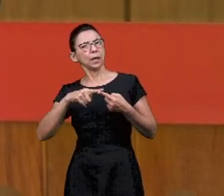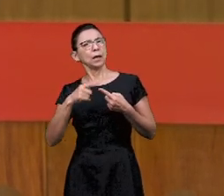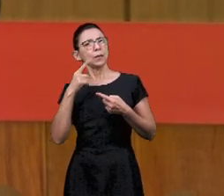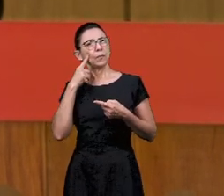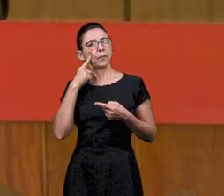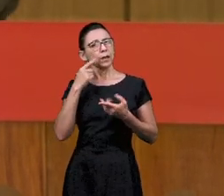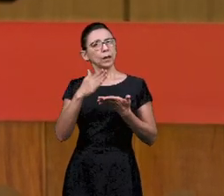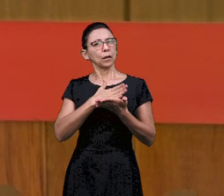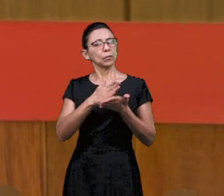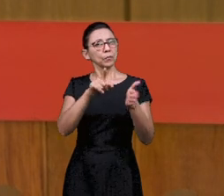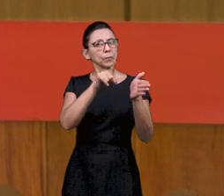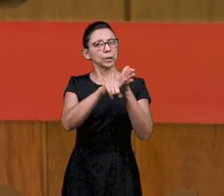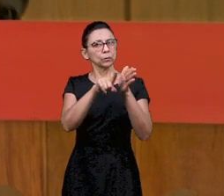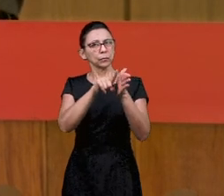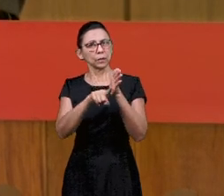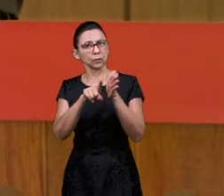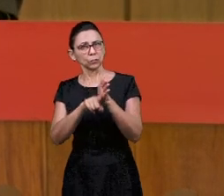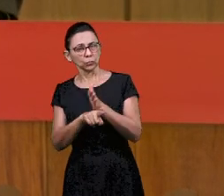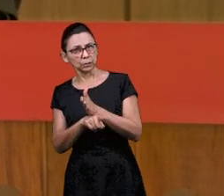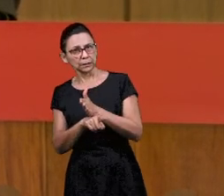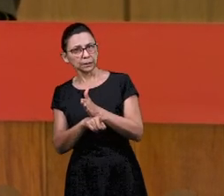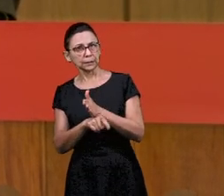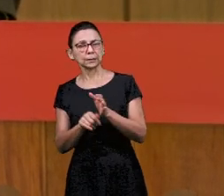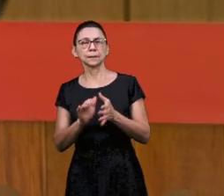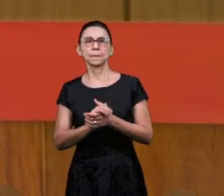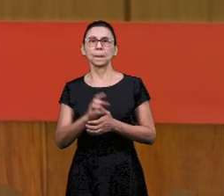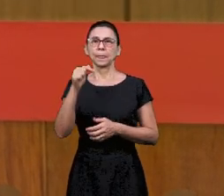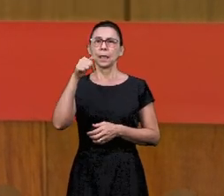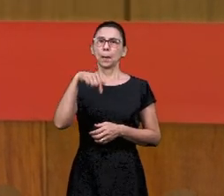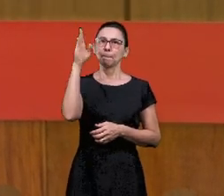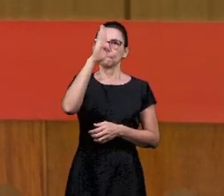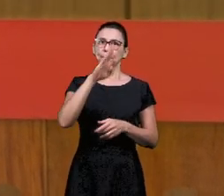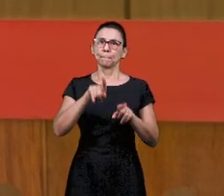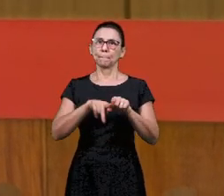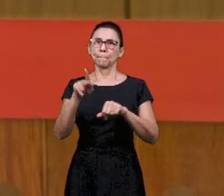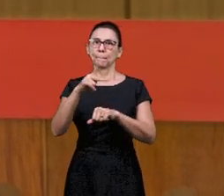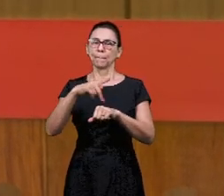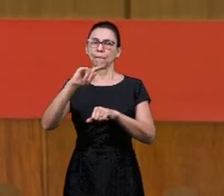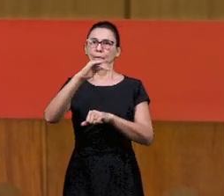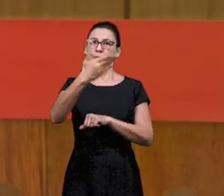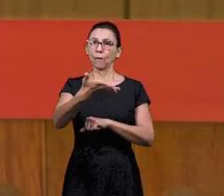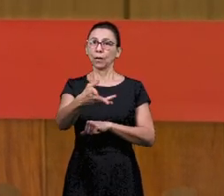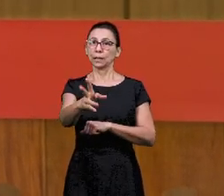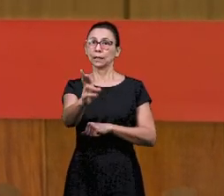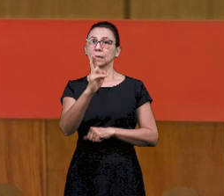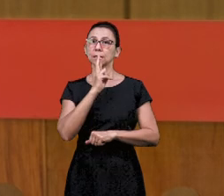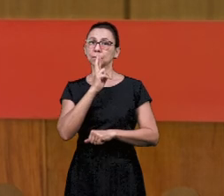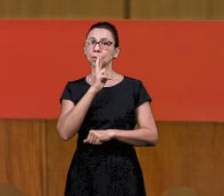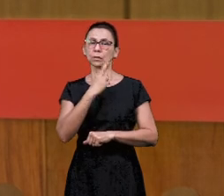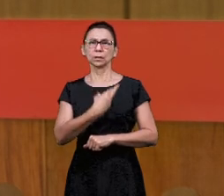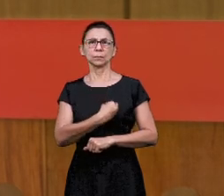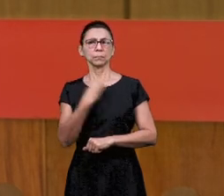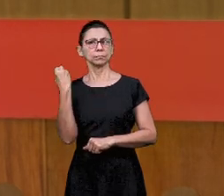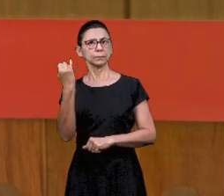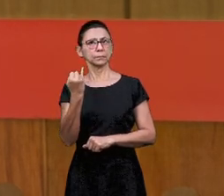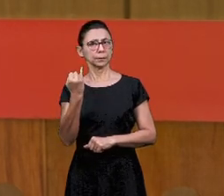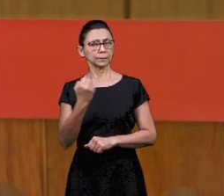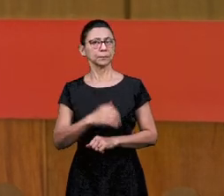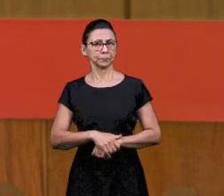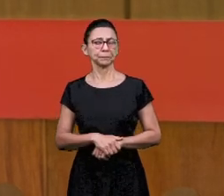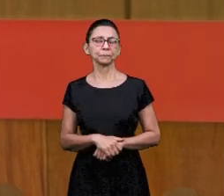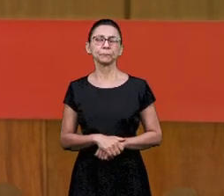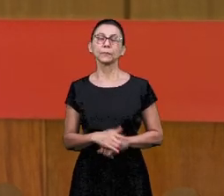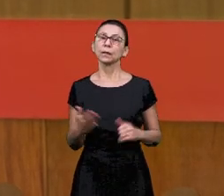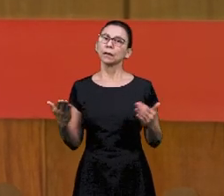questions afin que les frères et sœurs du Brésil et de l'étranger puissent répondre. Ce qui est très important, c'est la participation.